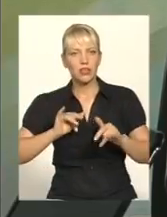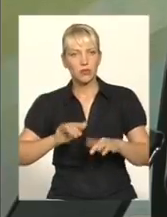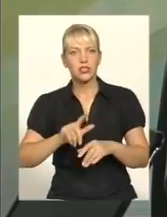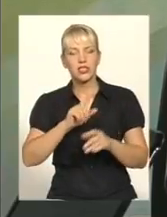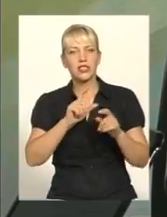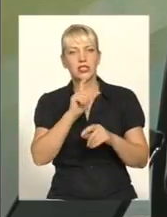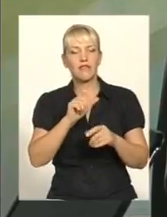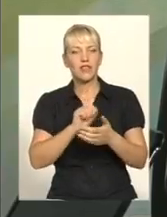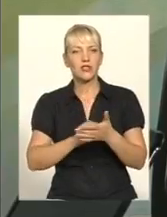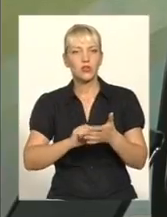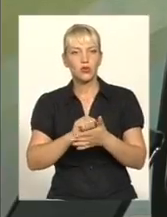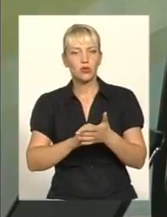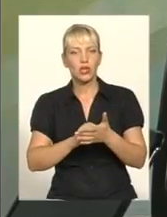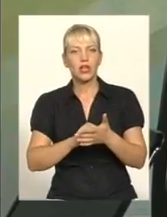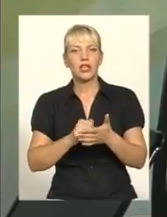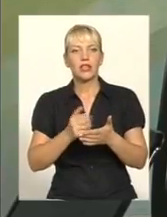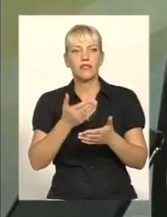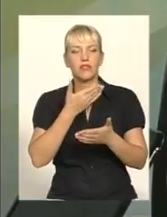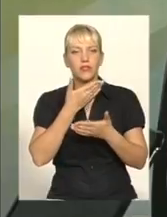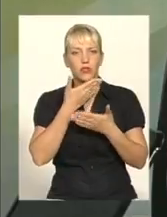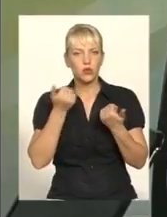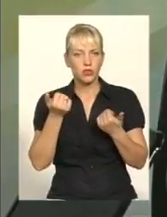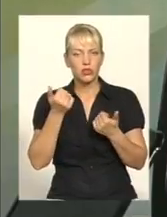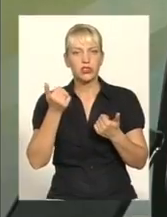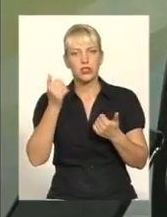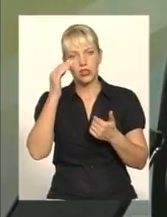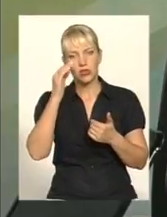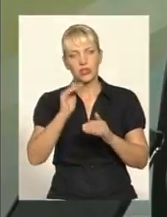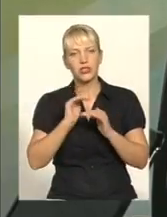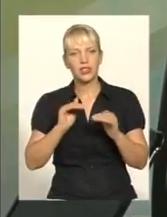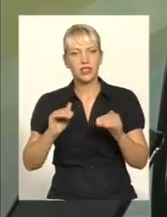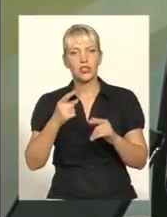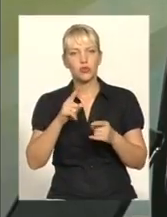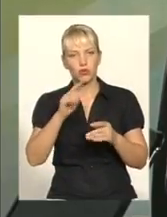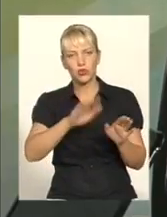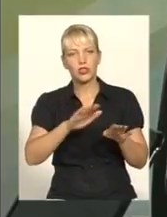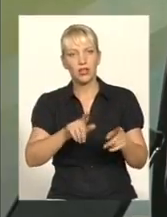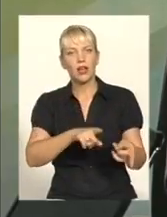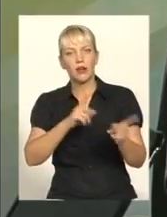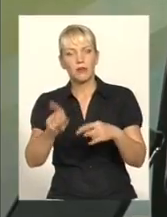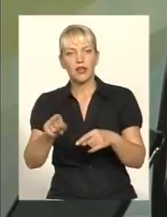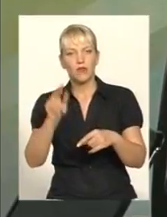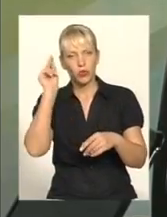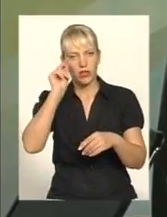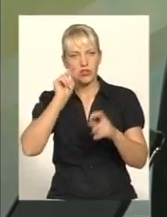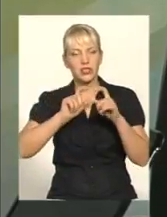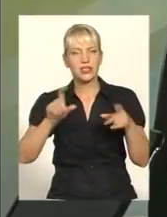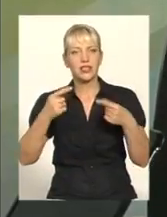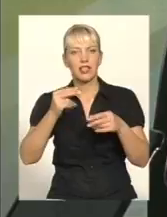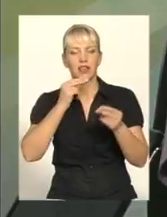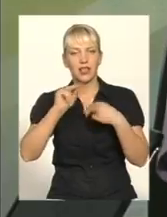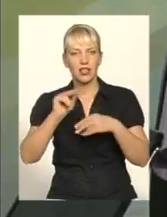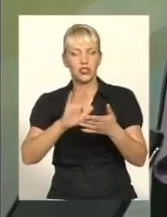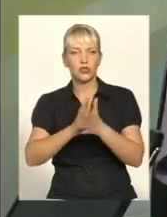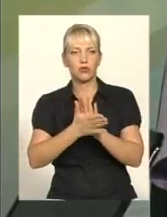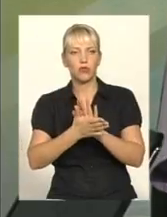з відсутністю учнівського контингенту. Тобто батьки перевели дітей у ті навчальні заклади, де більша кількість, де кращі